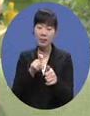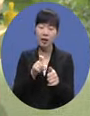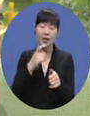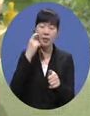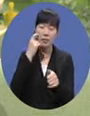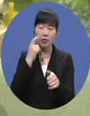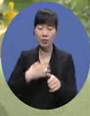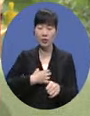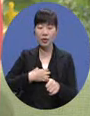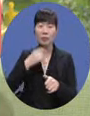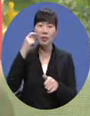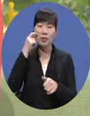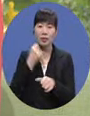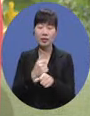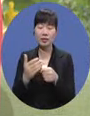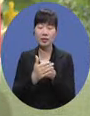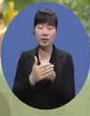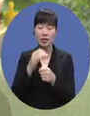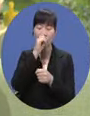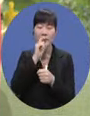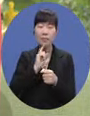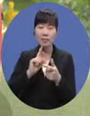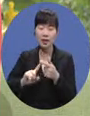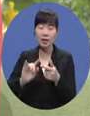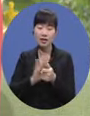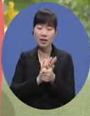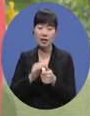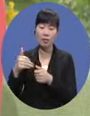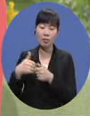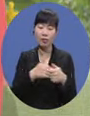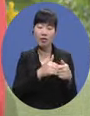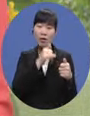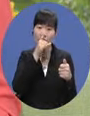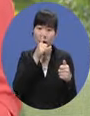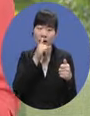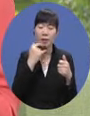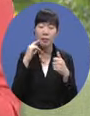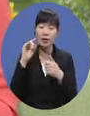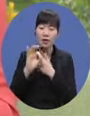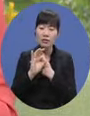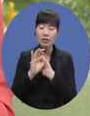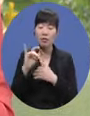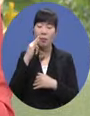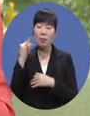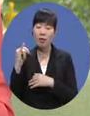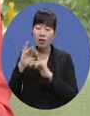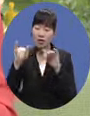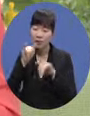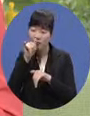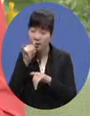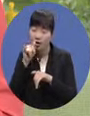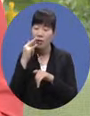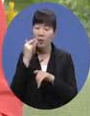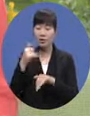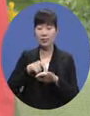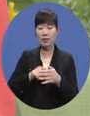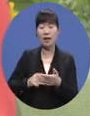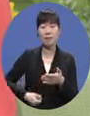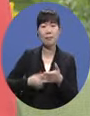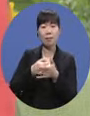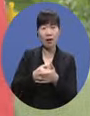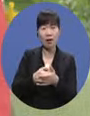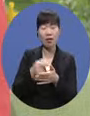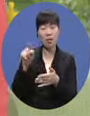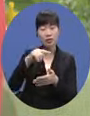없고 위협을 가할 수도 없고, 그러니까 좋은 말을 해서 이제 달래서 보내신 거잖아요. 그러니까 만약에 개입을 내가 해야 되겠다라고 부모님이 마음을 먹었다면